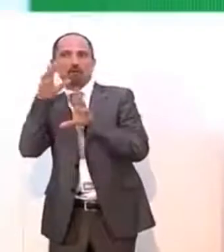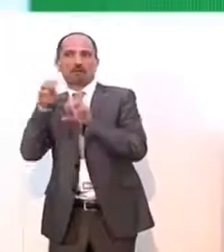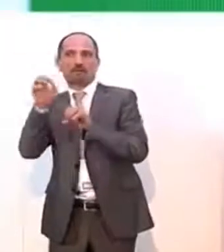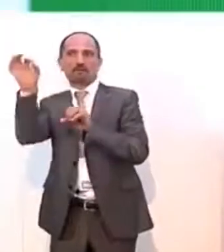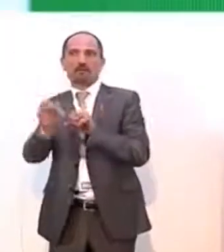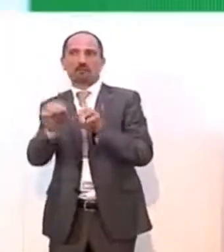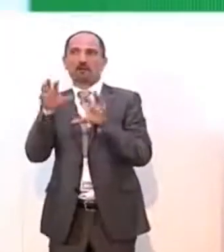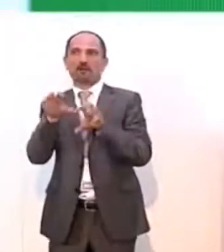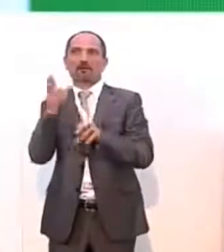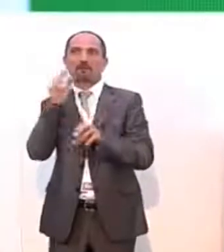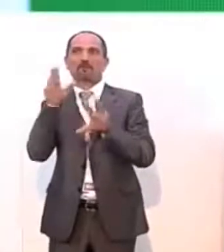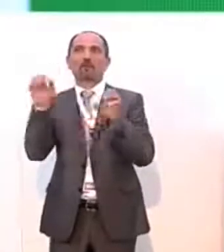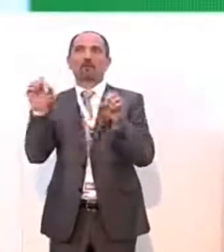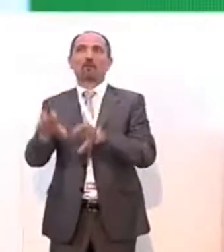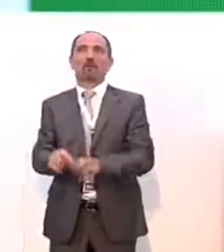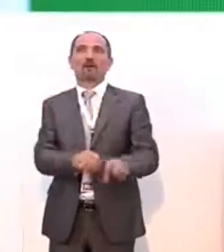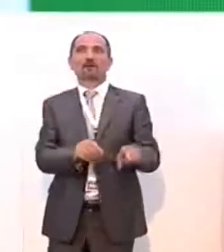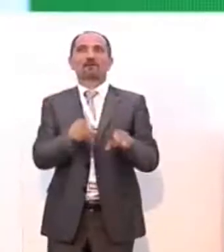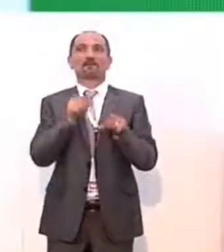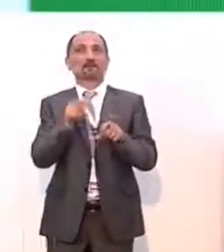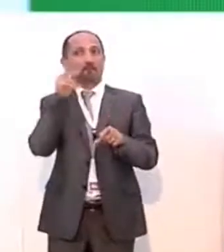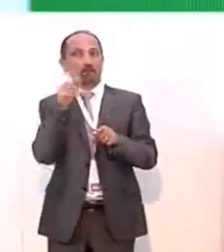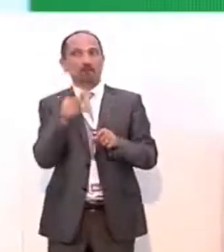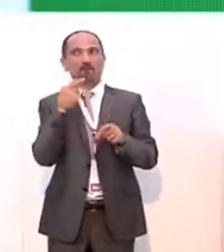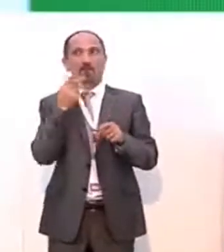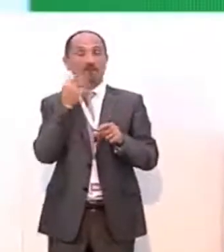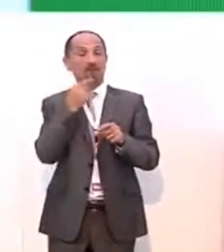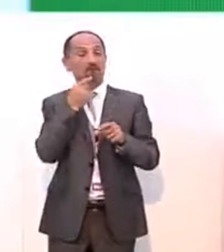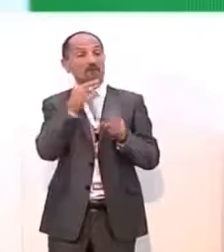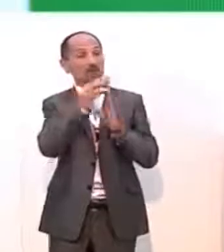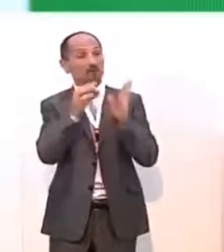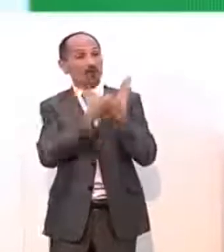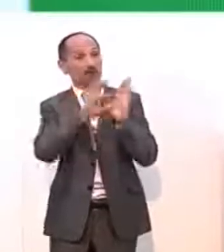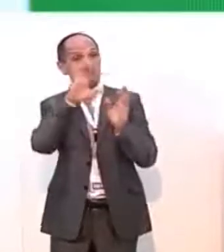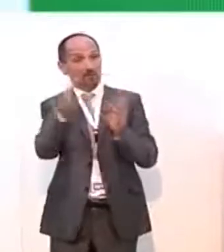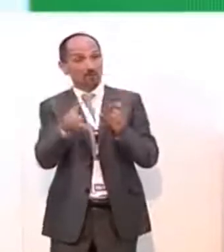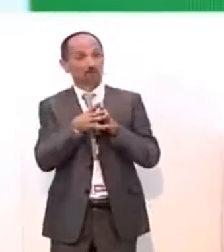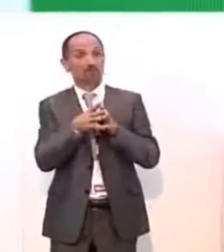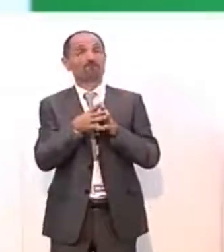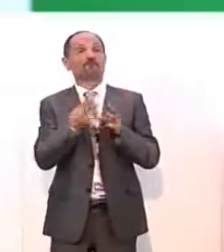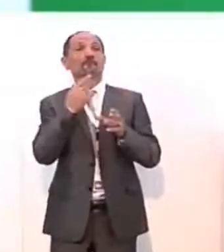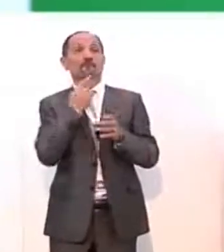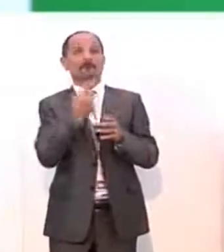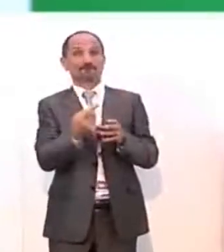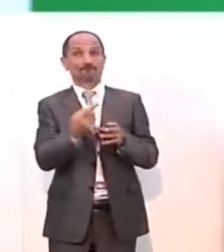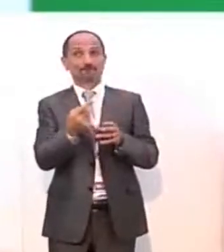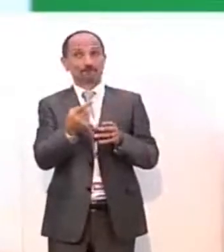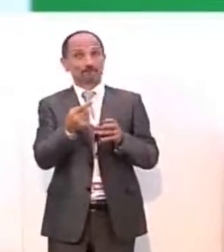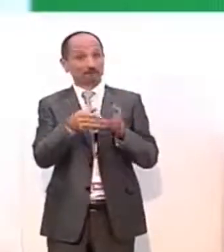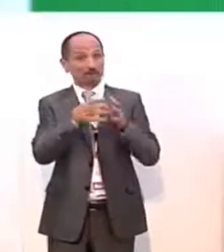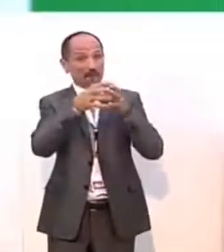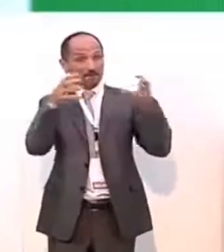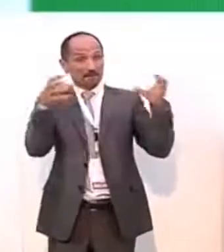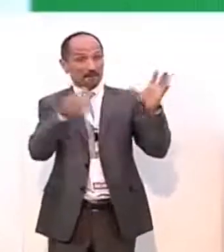49,1% di donne occupate nel 2017. Ma insieme a questo voglio richiamare un altro dato che dice che le start-up che